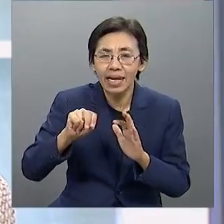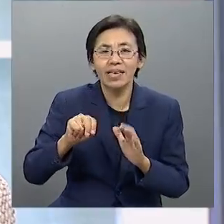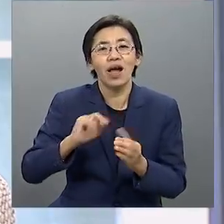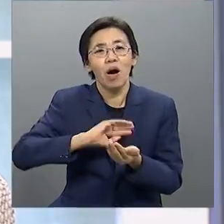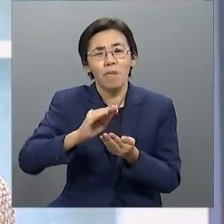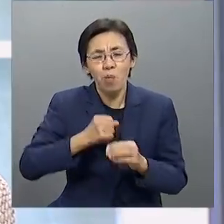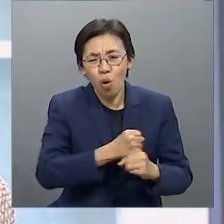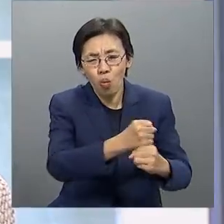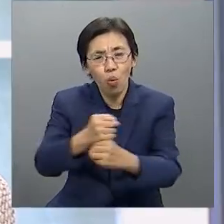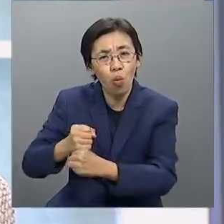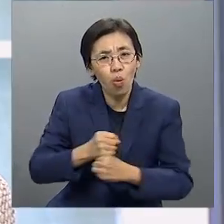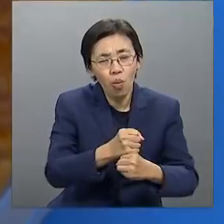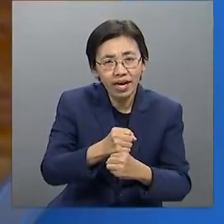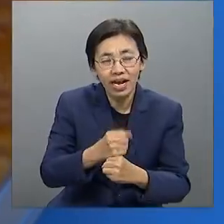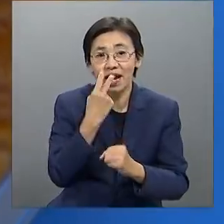ไปที่จังหวัดพิจิตรครับผม